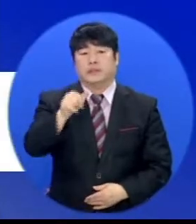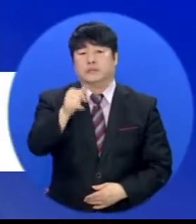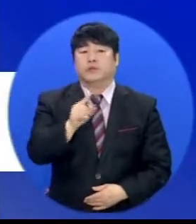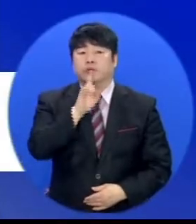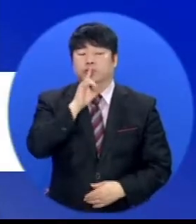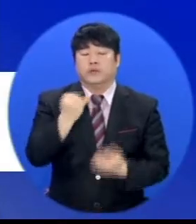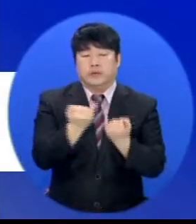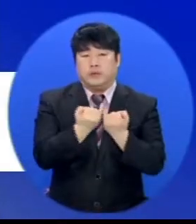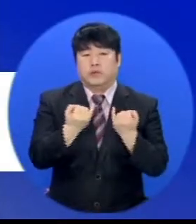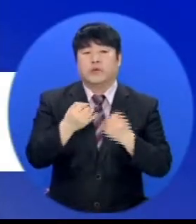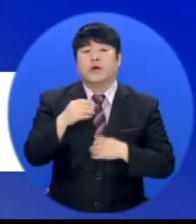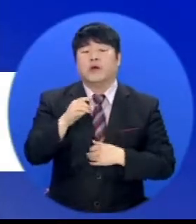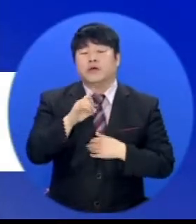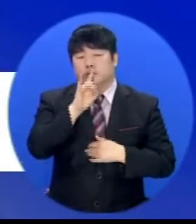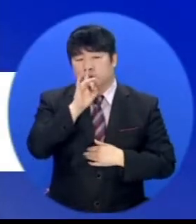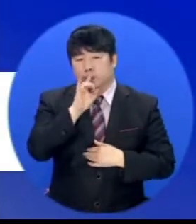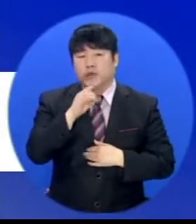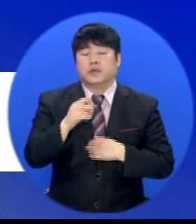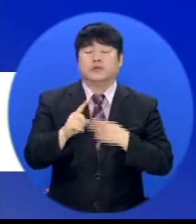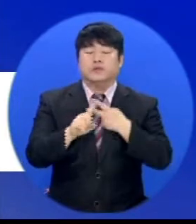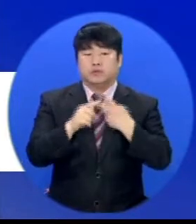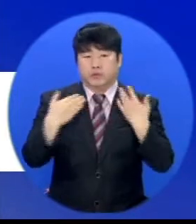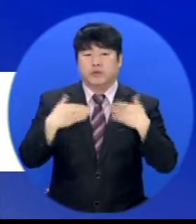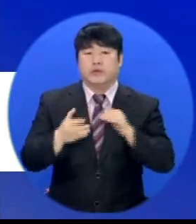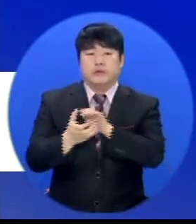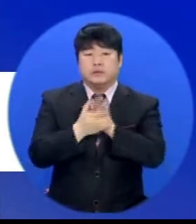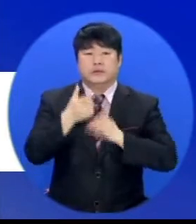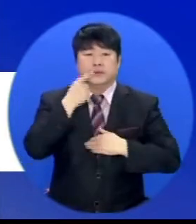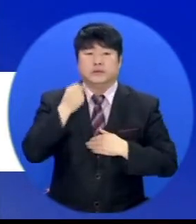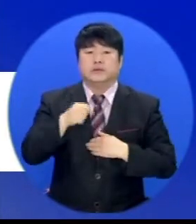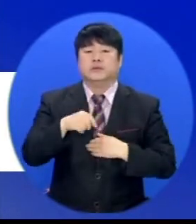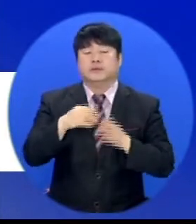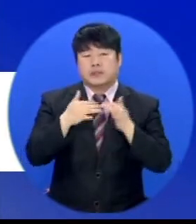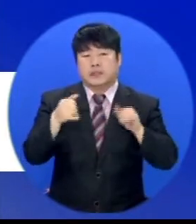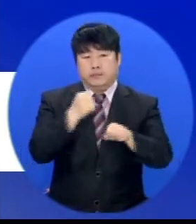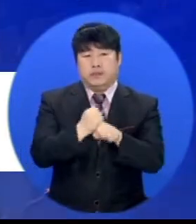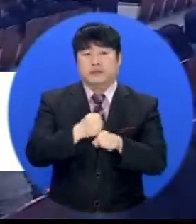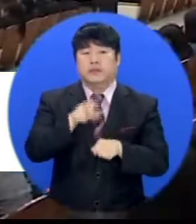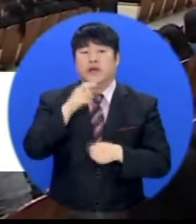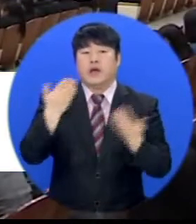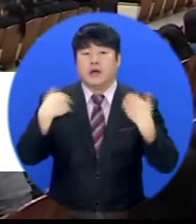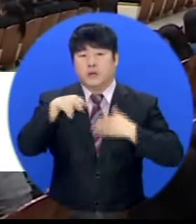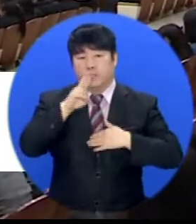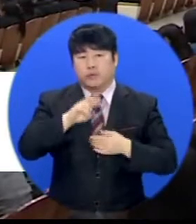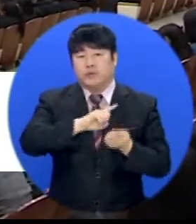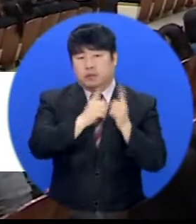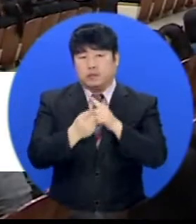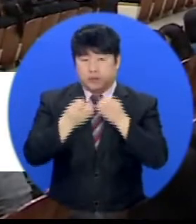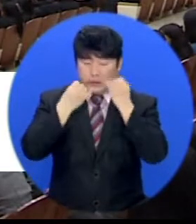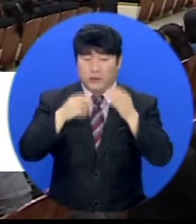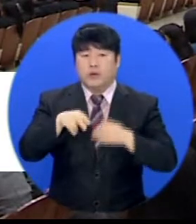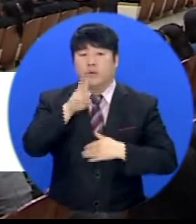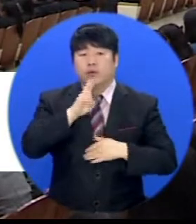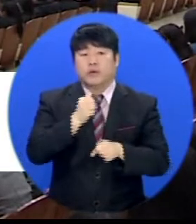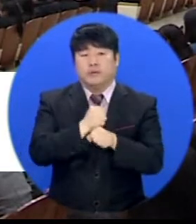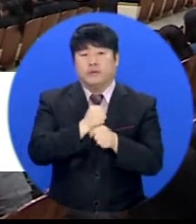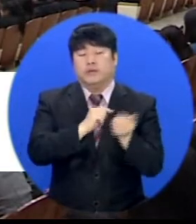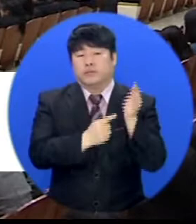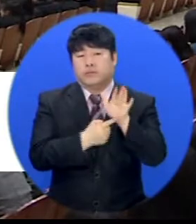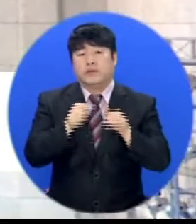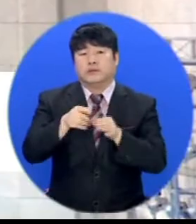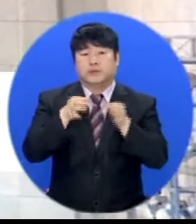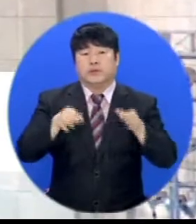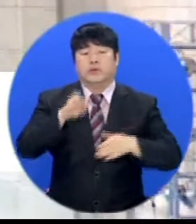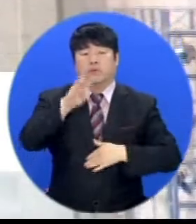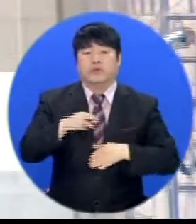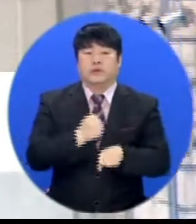금호중앙여고와 금호중앙중학교가 친일 작곡가가 만든 교가 대신 새 교가를 만들어 발표했습니다. 그동안